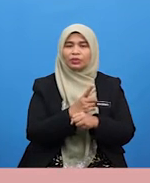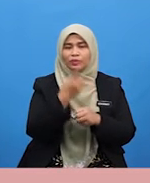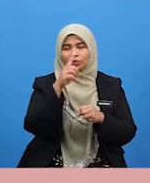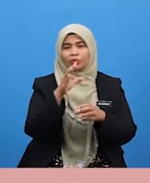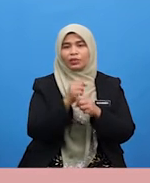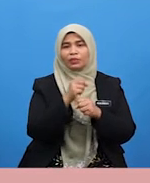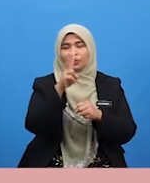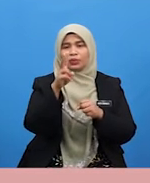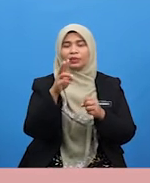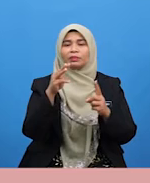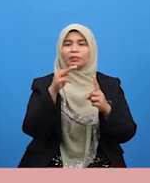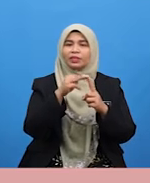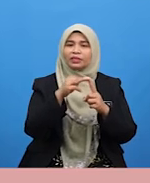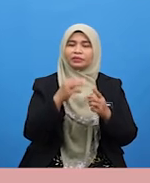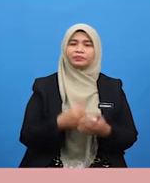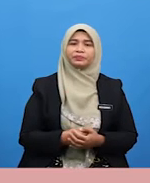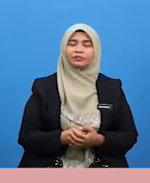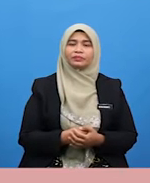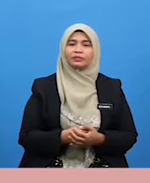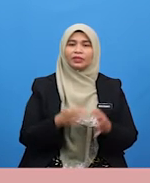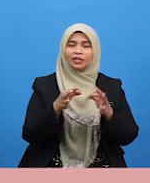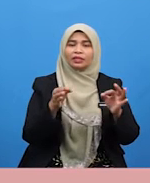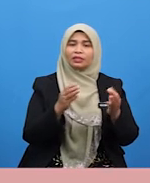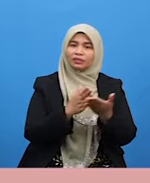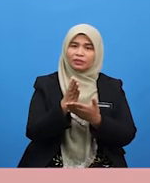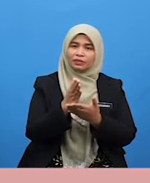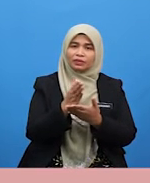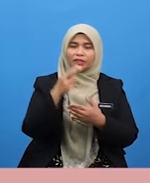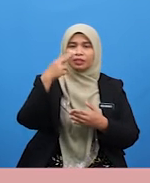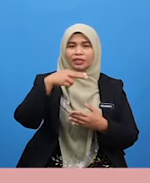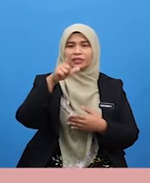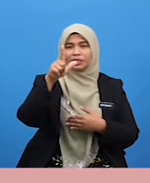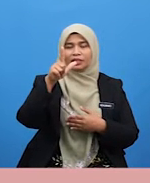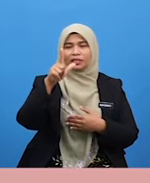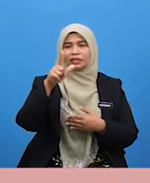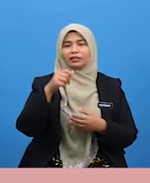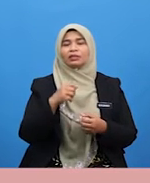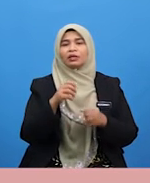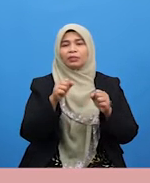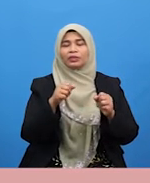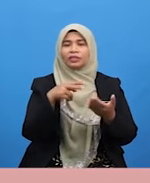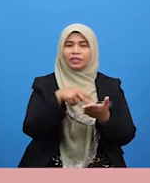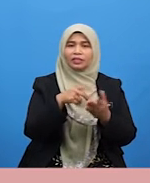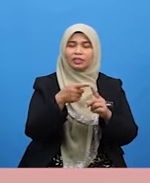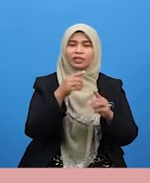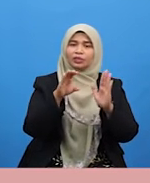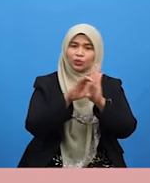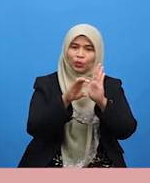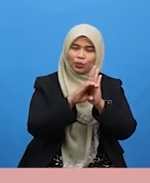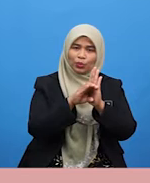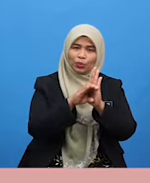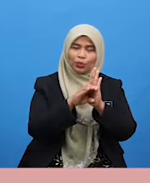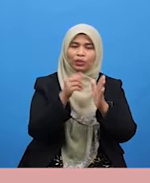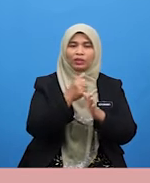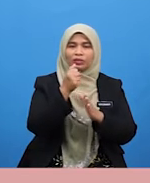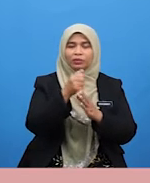memperolehi dua markah. Ayat seterusnya ialah huraian lengkap yang boleh terdiri daripada contoh